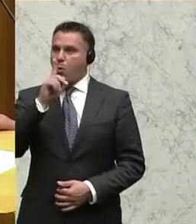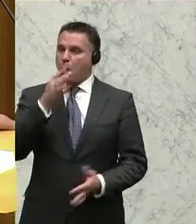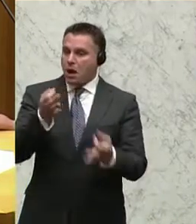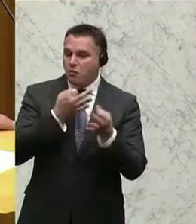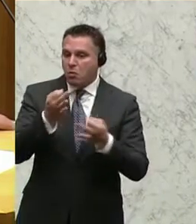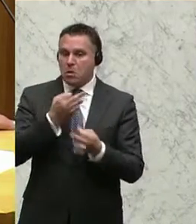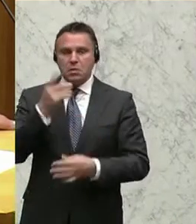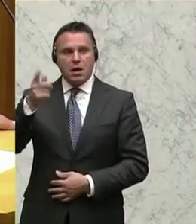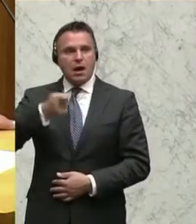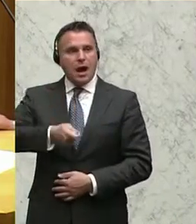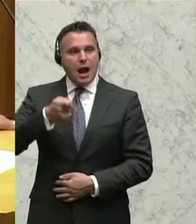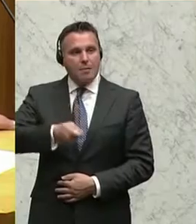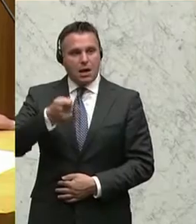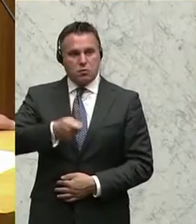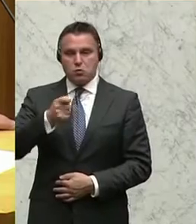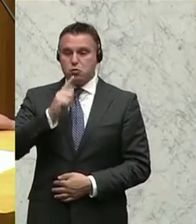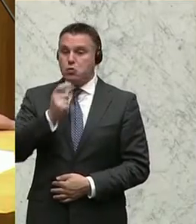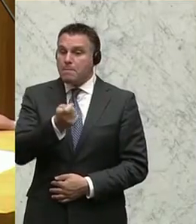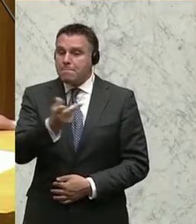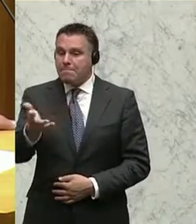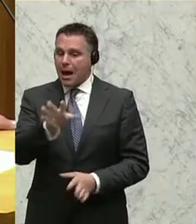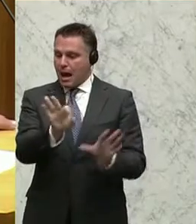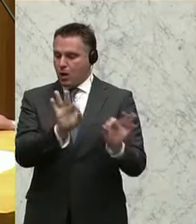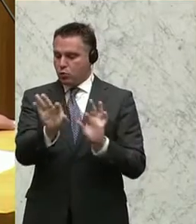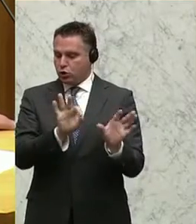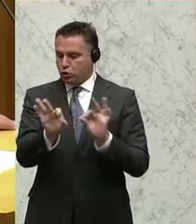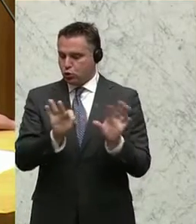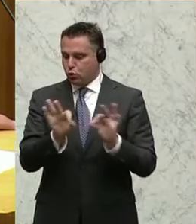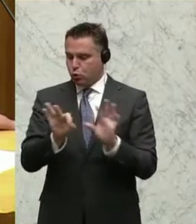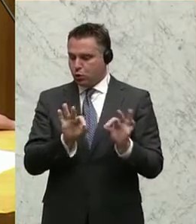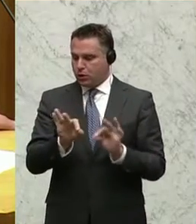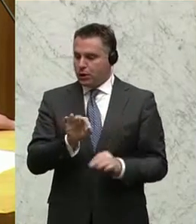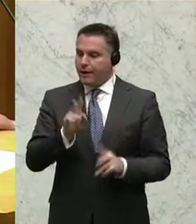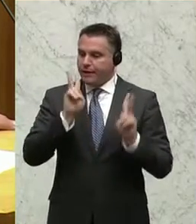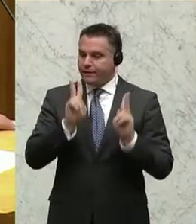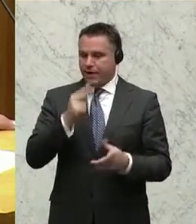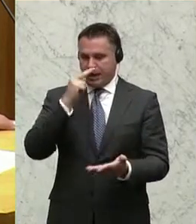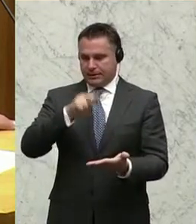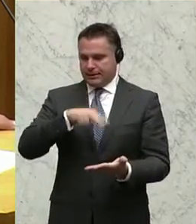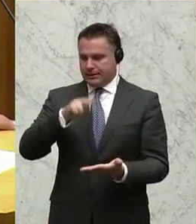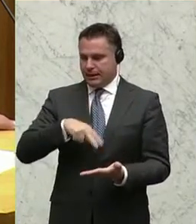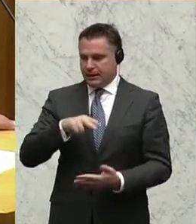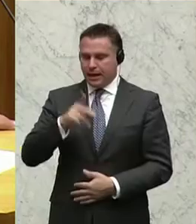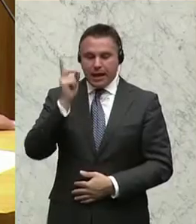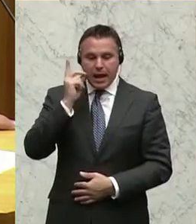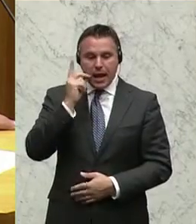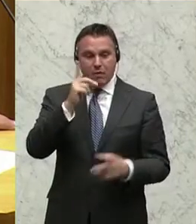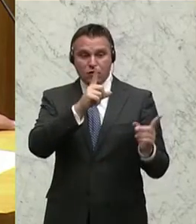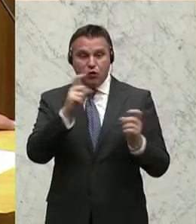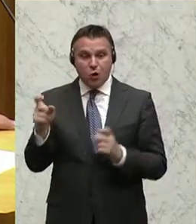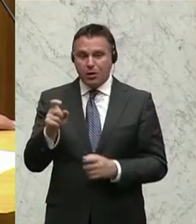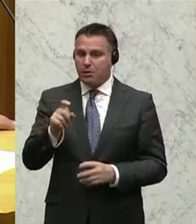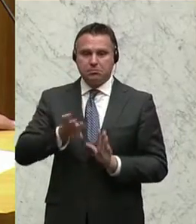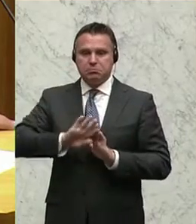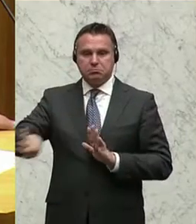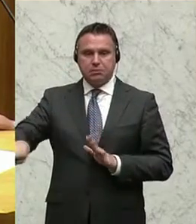wo Abgeordnete und nur handverlesene Abgeordnete überhaupt Einsicht nehmen dürfen in diese Papiere, dass Handys, Fotoapparate und Ähnliches